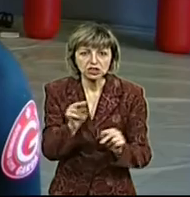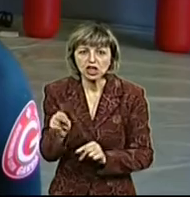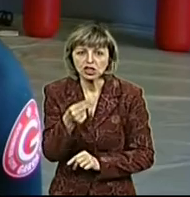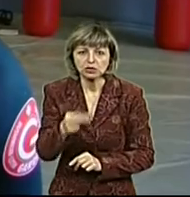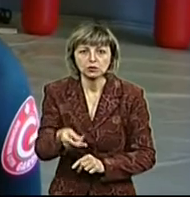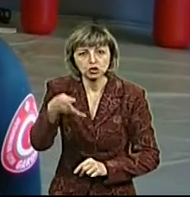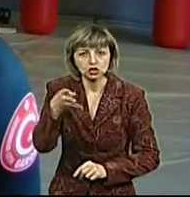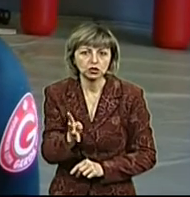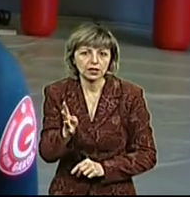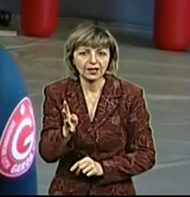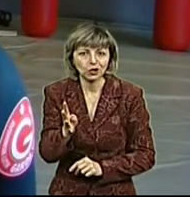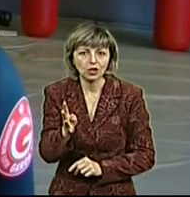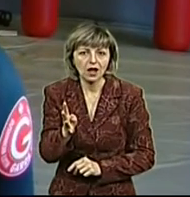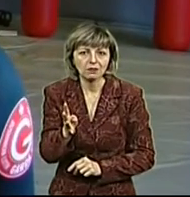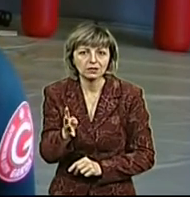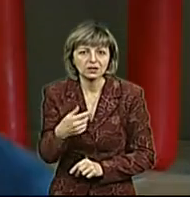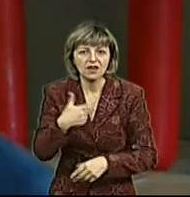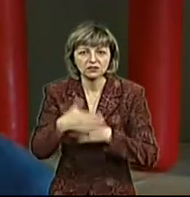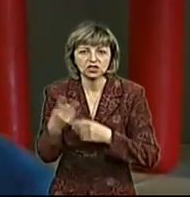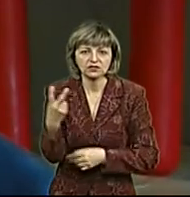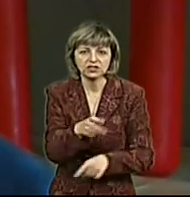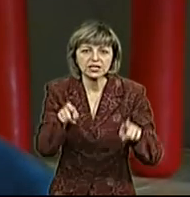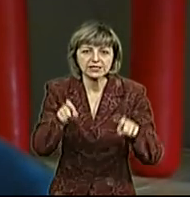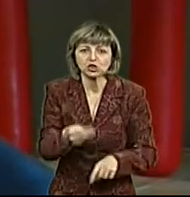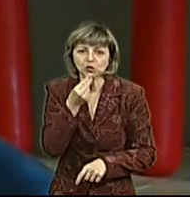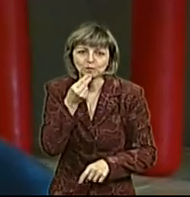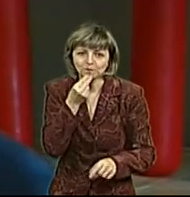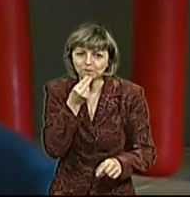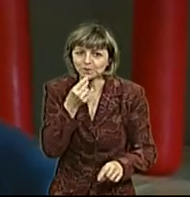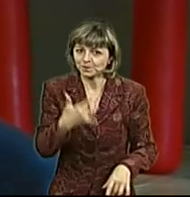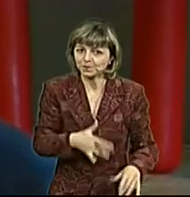4 кілограми. Тобто, ну, я вже 2 тижні сижу на дієті і,